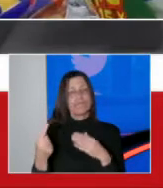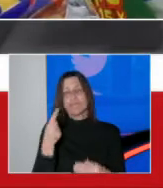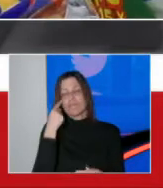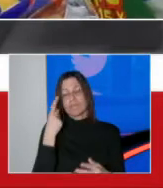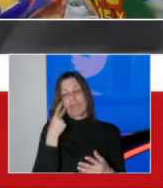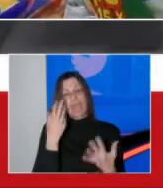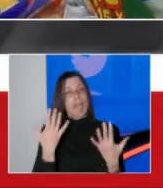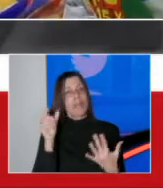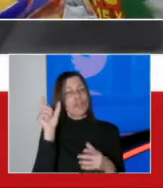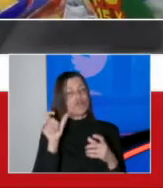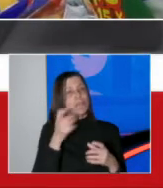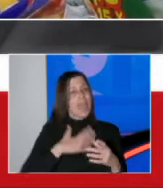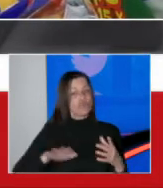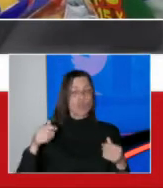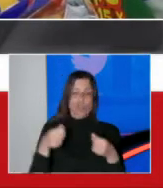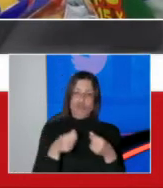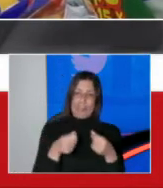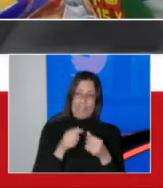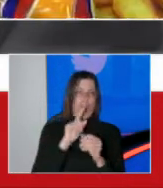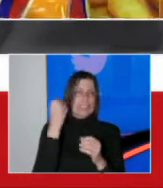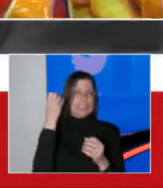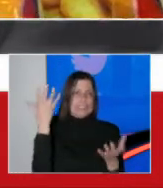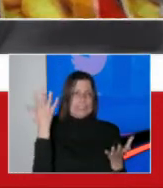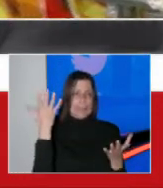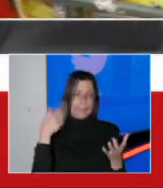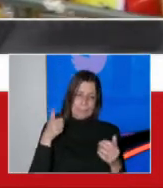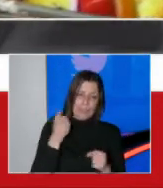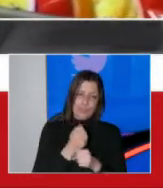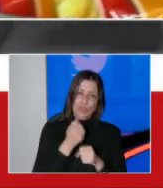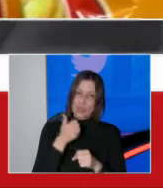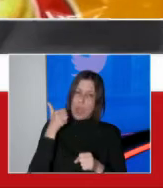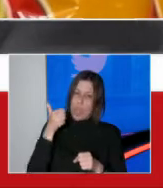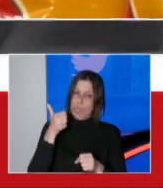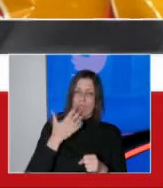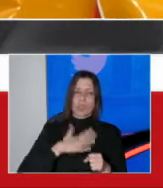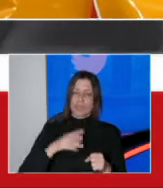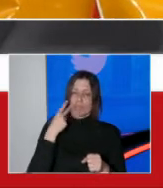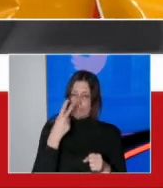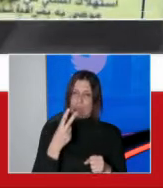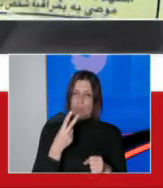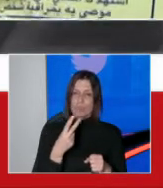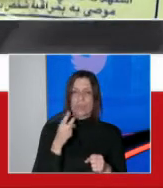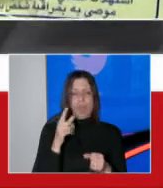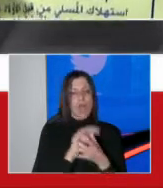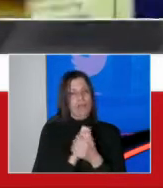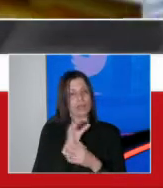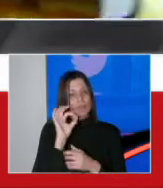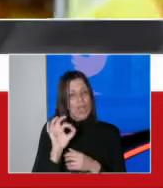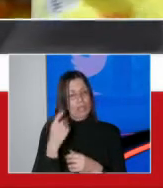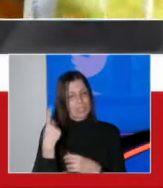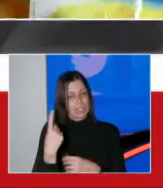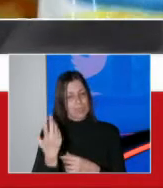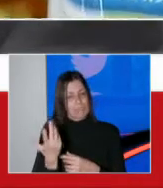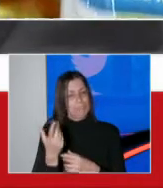מראה עד כמה אנשים גם רצו לשתף, ולא סתם לחצו על הלייק, אלא רצו להראות גם לחברים שלהם